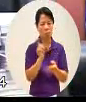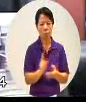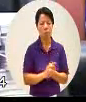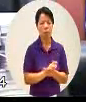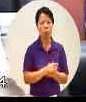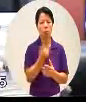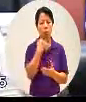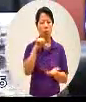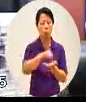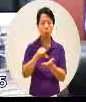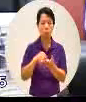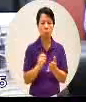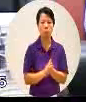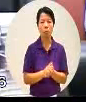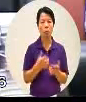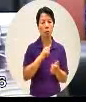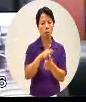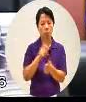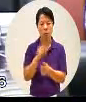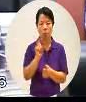种啊？啊，要放什么回落去啊？